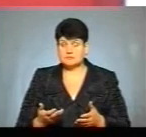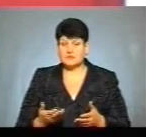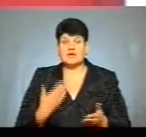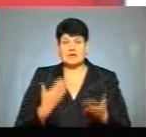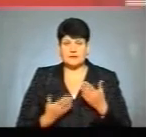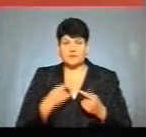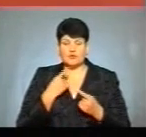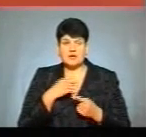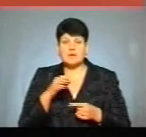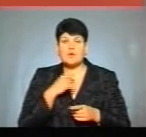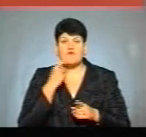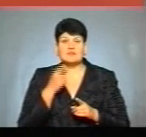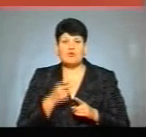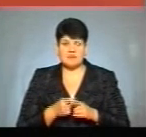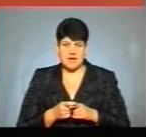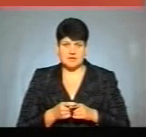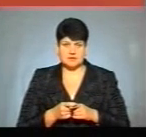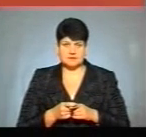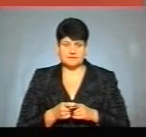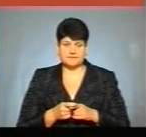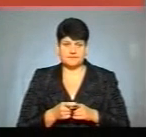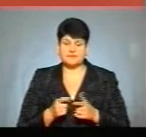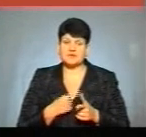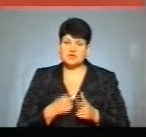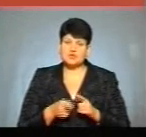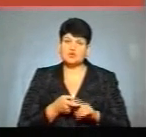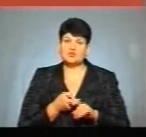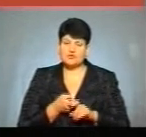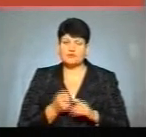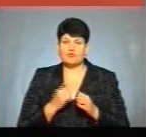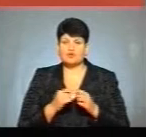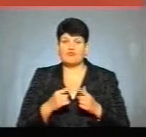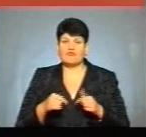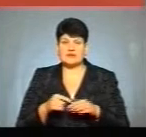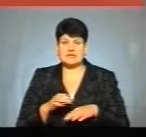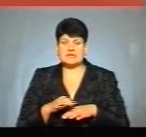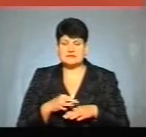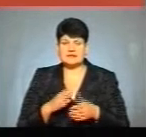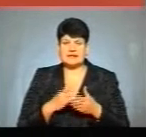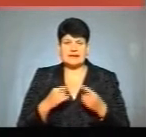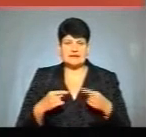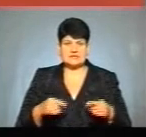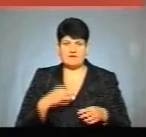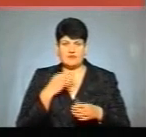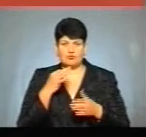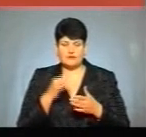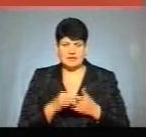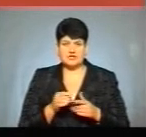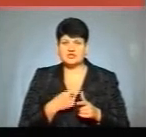говорити про відповідальність, чи стосовно кожного виду насильства є різна відповідальність, чи вони